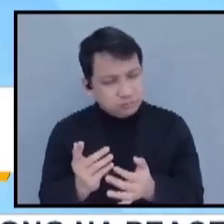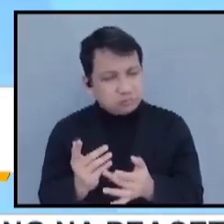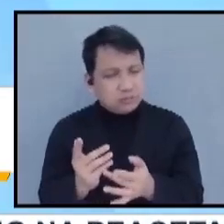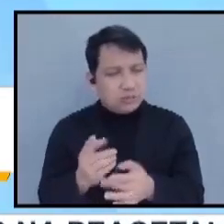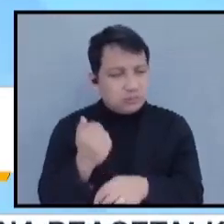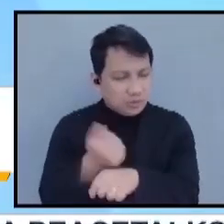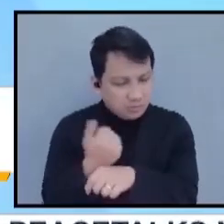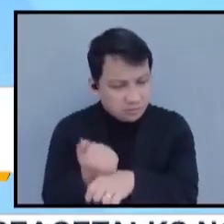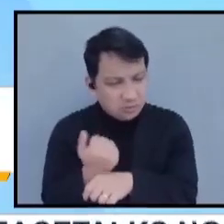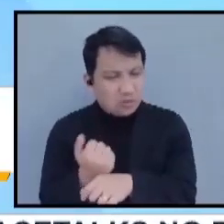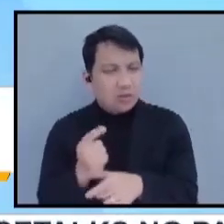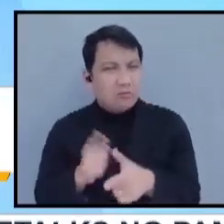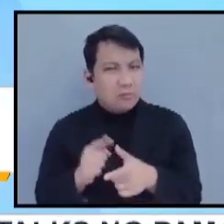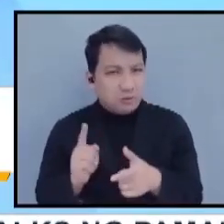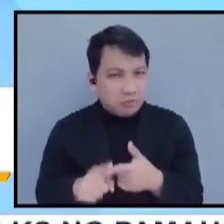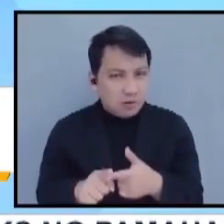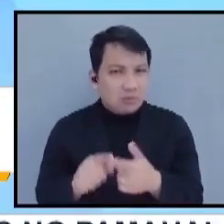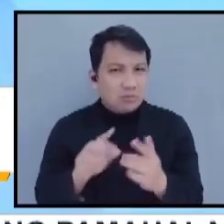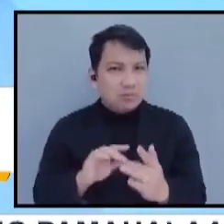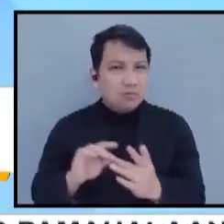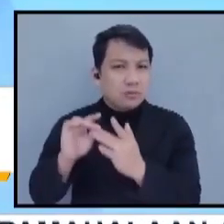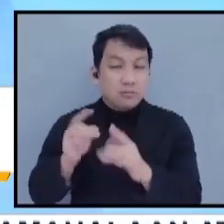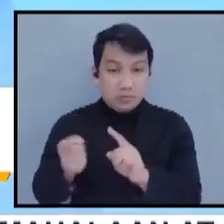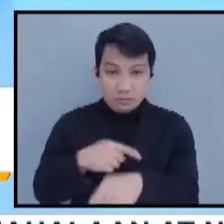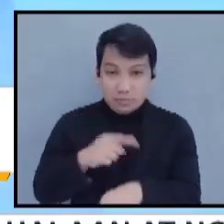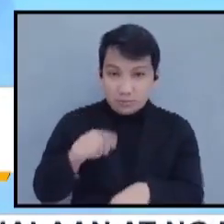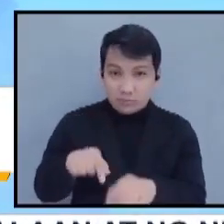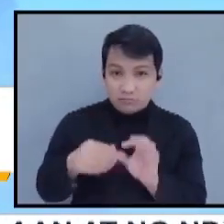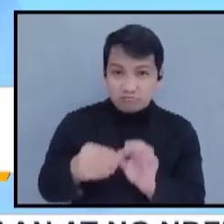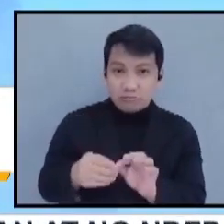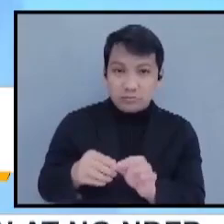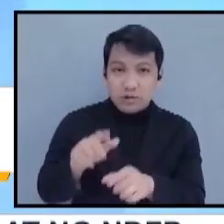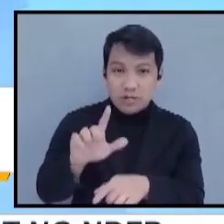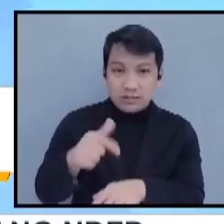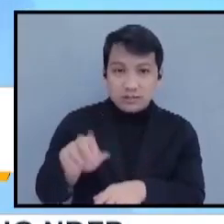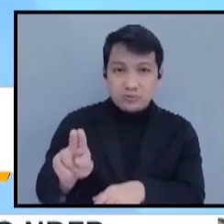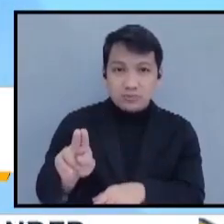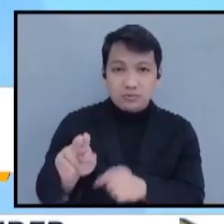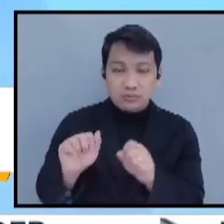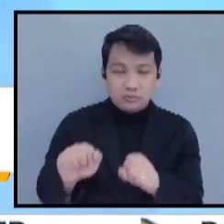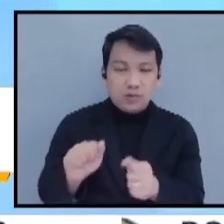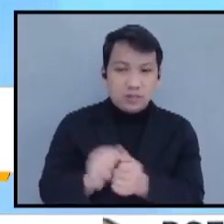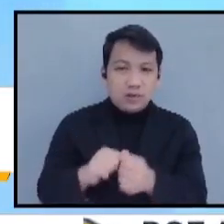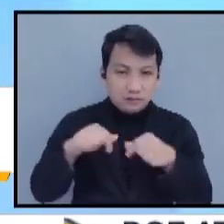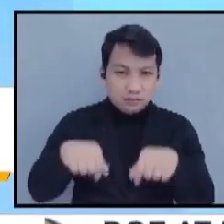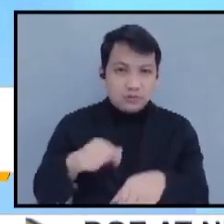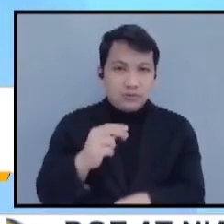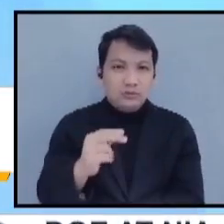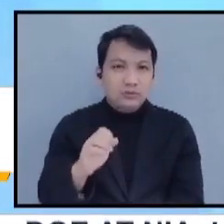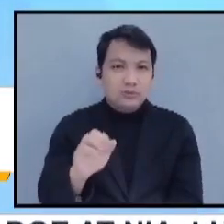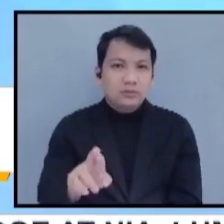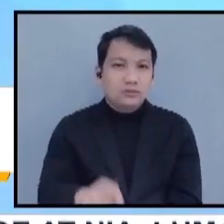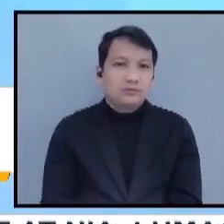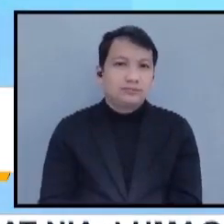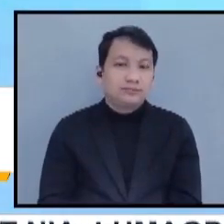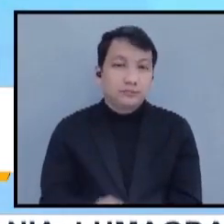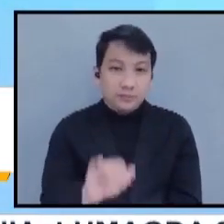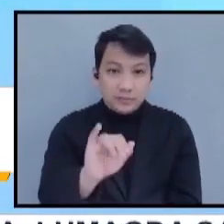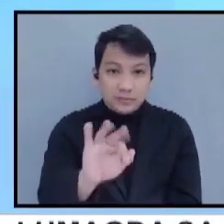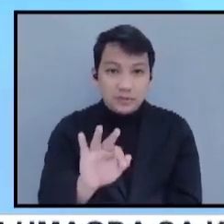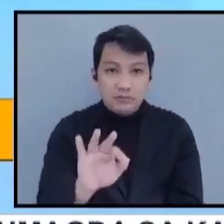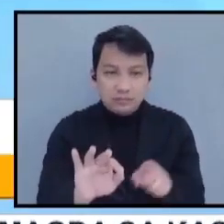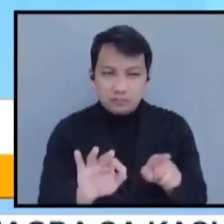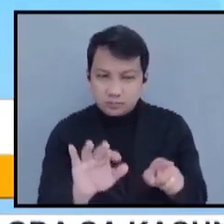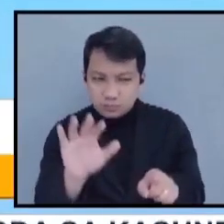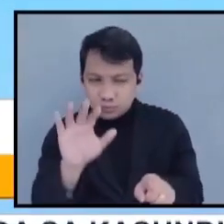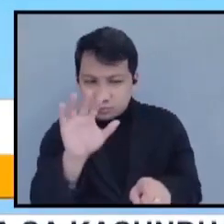ambulances, especially coming from the local government units dito sa Metro Manila. Pag meron kayong mga suspicious activities